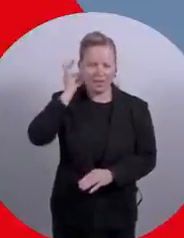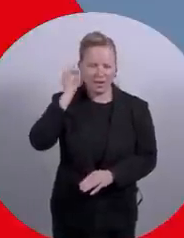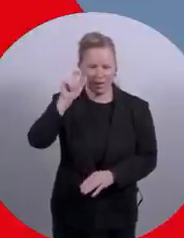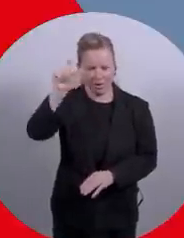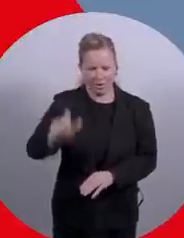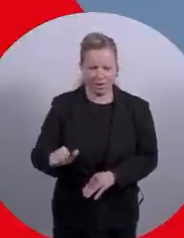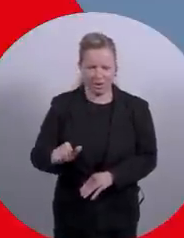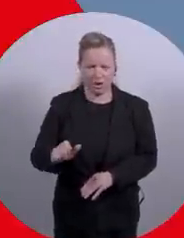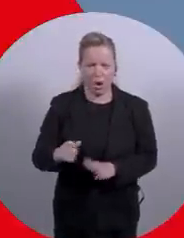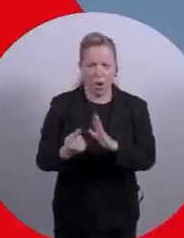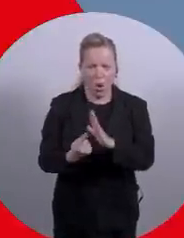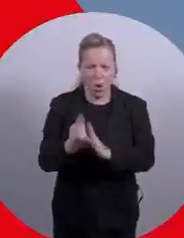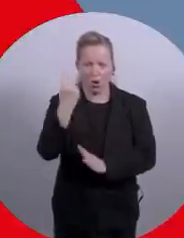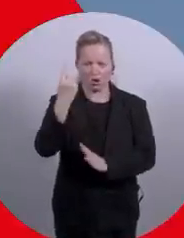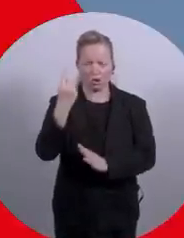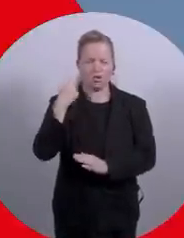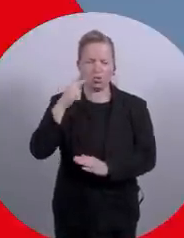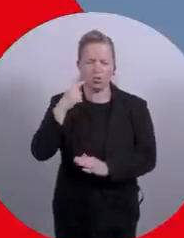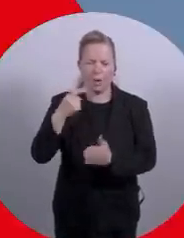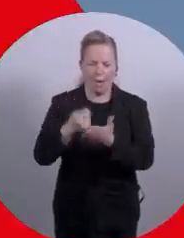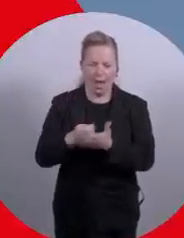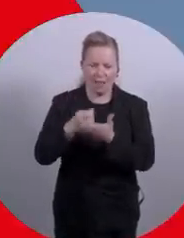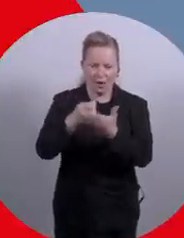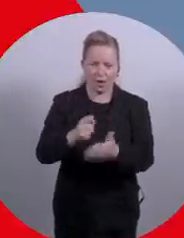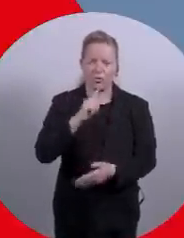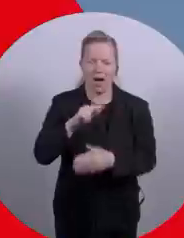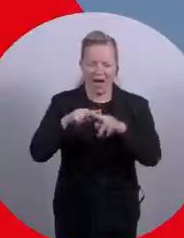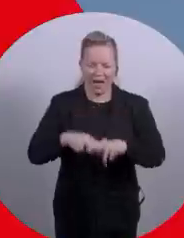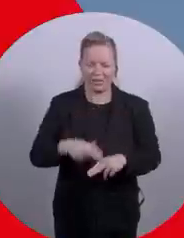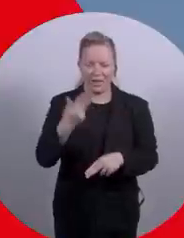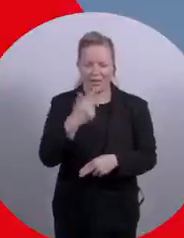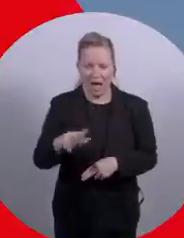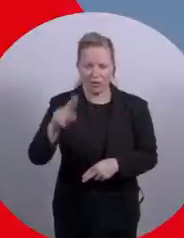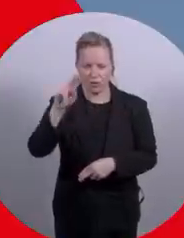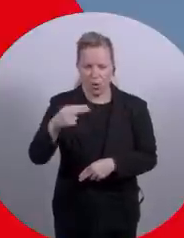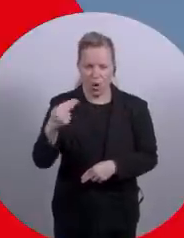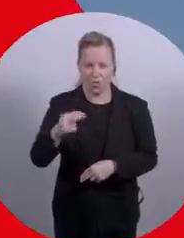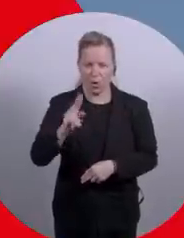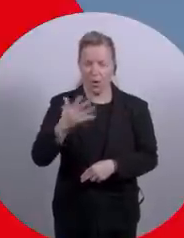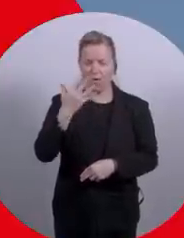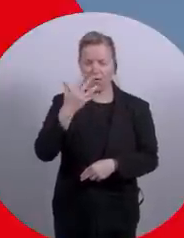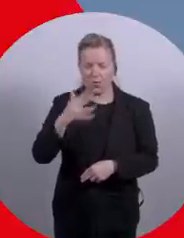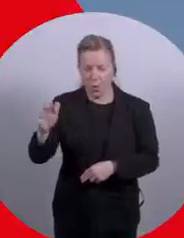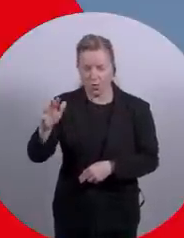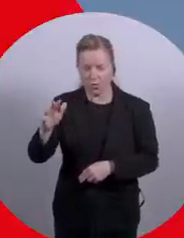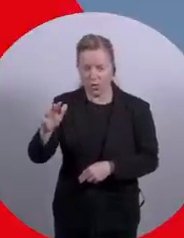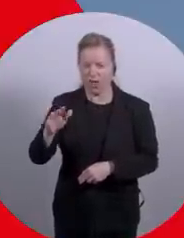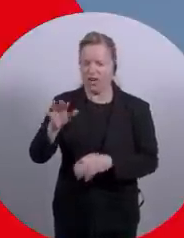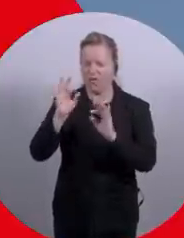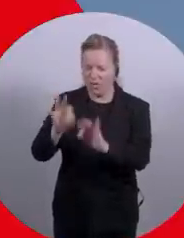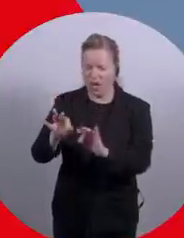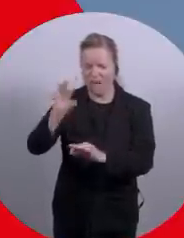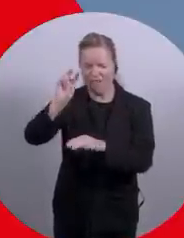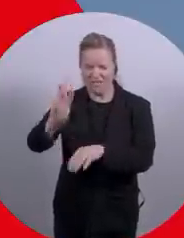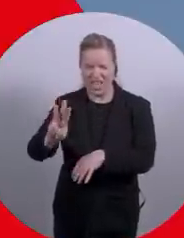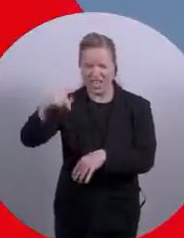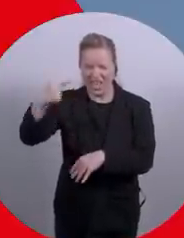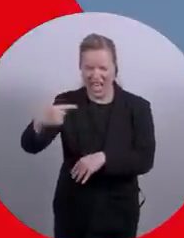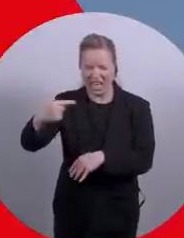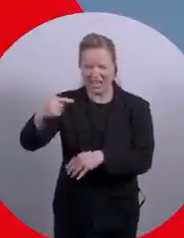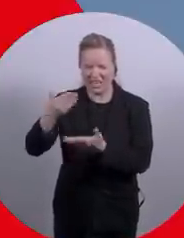ihrem Studium Beihilfe nur noch 300 Euro bleiben weil 500 davon fängt geschissenes wie geht's immer drauf gehen